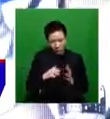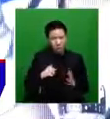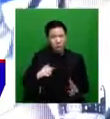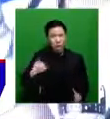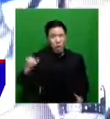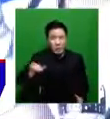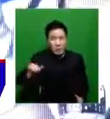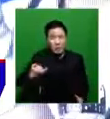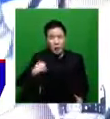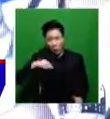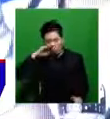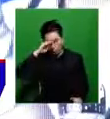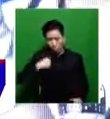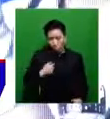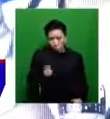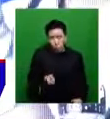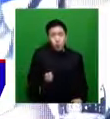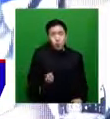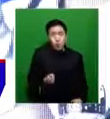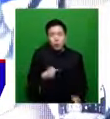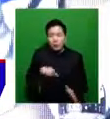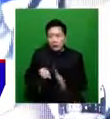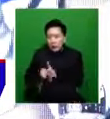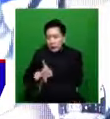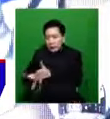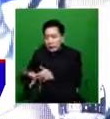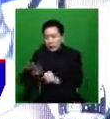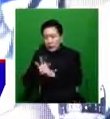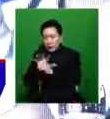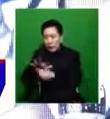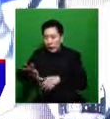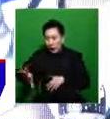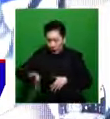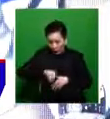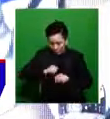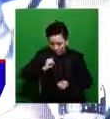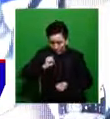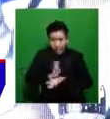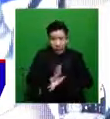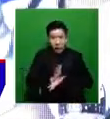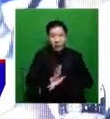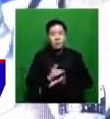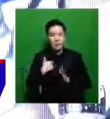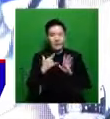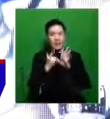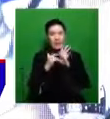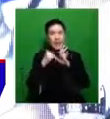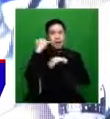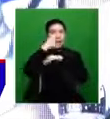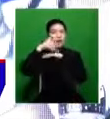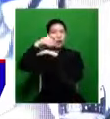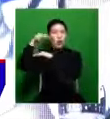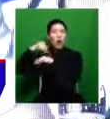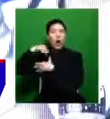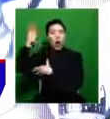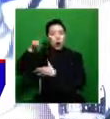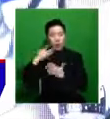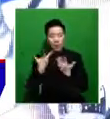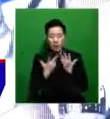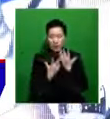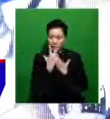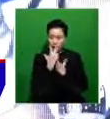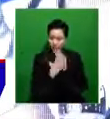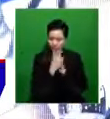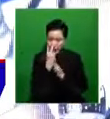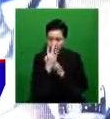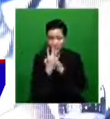ซึ่งอาจจะมีโรคอื่นแทรกซ้อนอยู่เรามียาที่เรานำเข้ามาจากต่างประเทศซึ่งต้องยอมรับว่าเมื่อ 3-4 อาทิตย์ที่